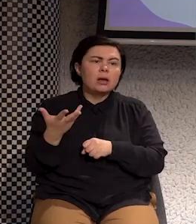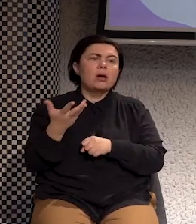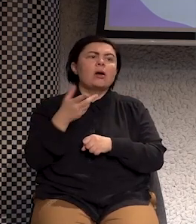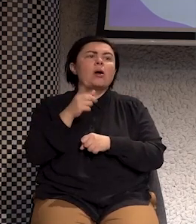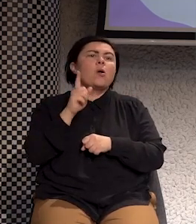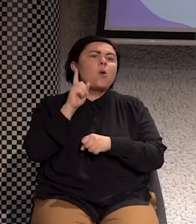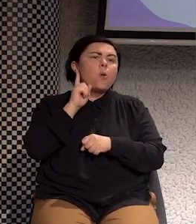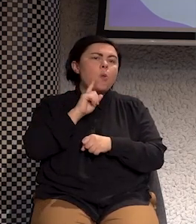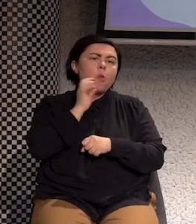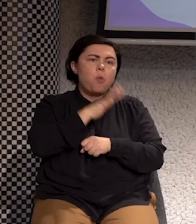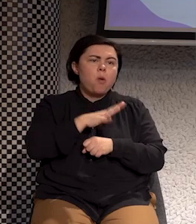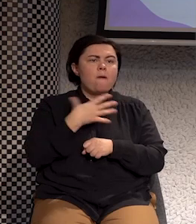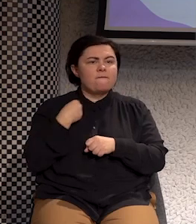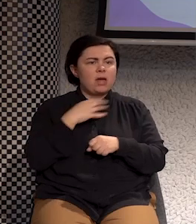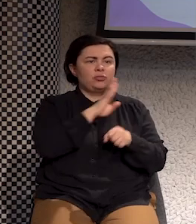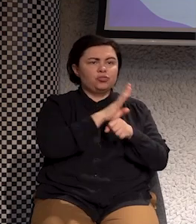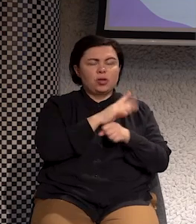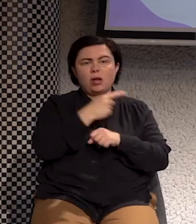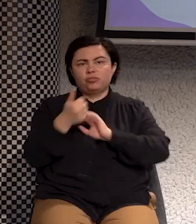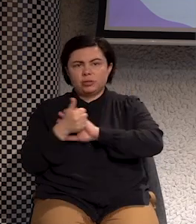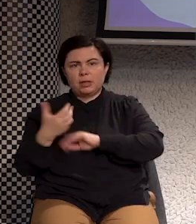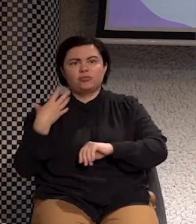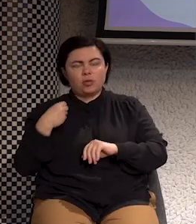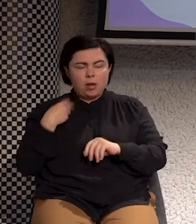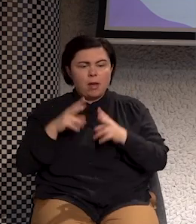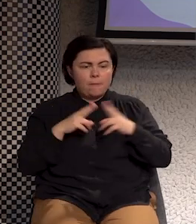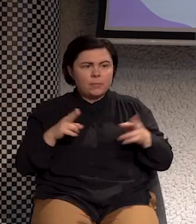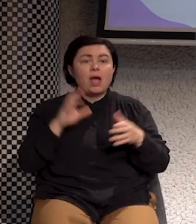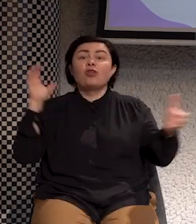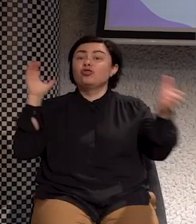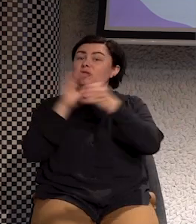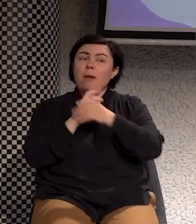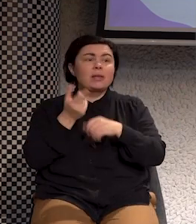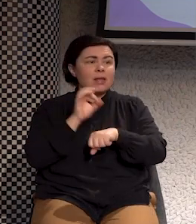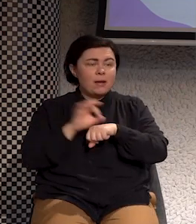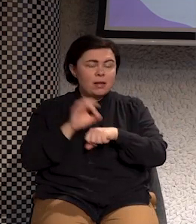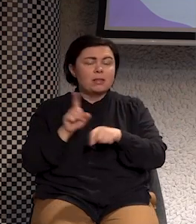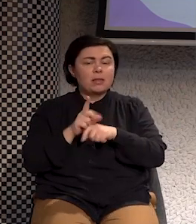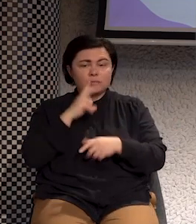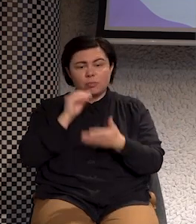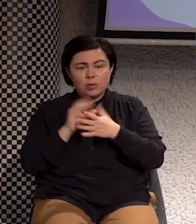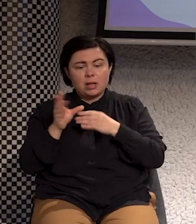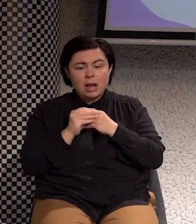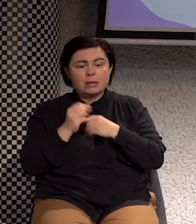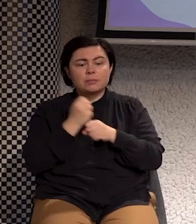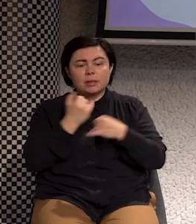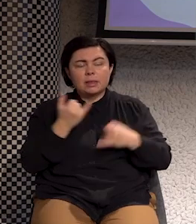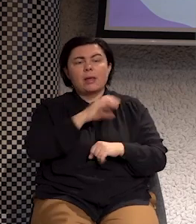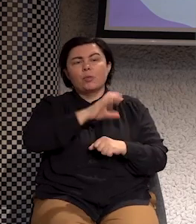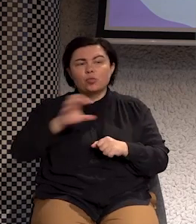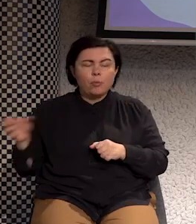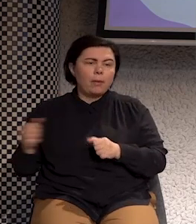kilkunastoma chłopakami właśnie w wieku 14-16 lat. Ale Sztama to nie tylko ten projekt, ja mam też doświadczenie pracy z różnymi innymi